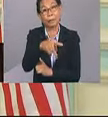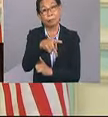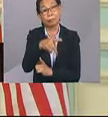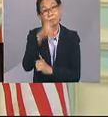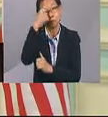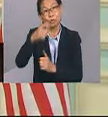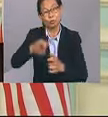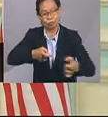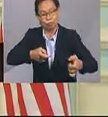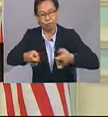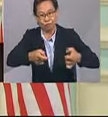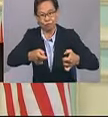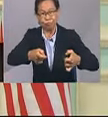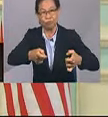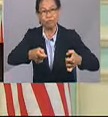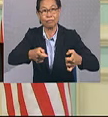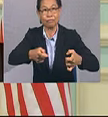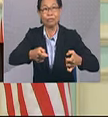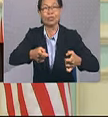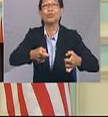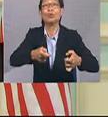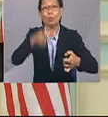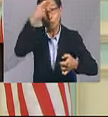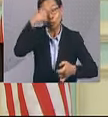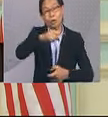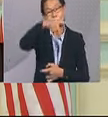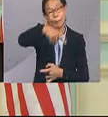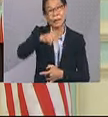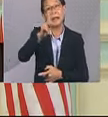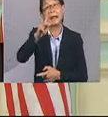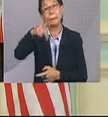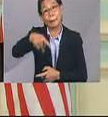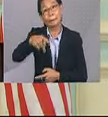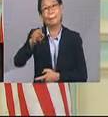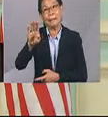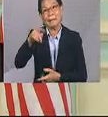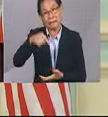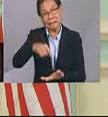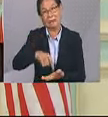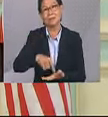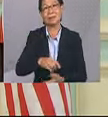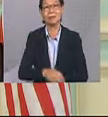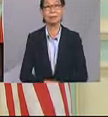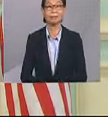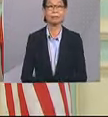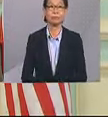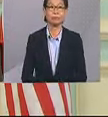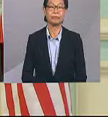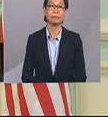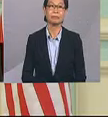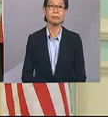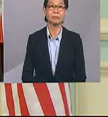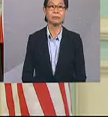untuk kawalan pergerakan bersyarat PKP B ini, iaitu